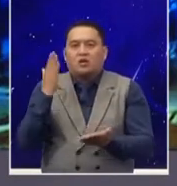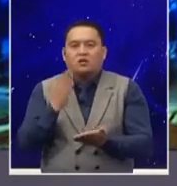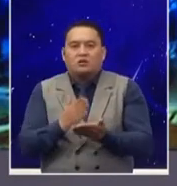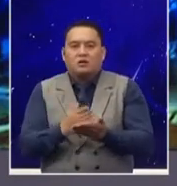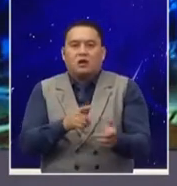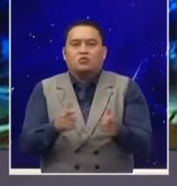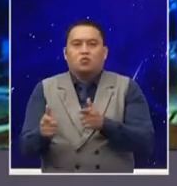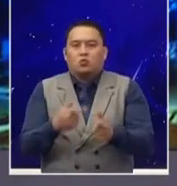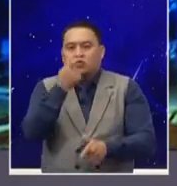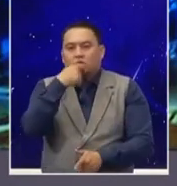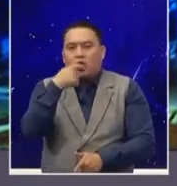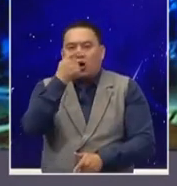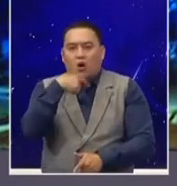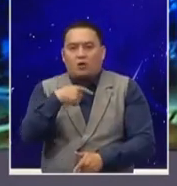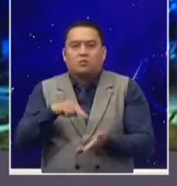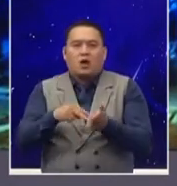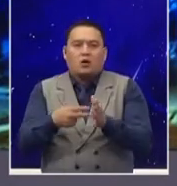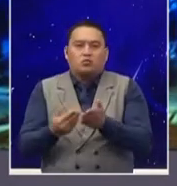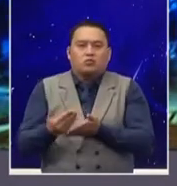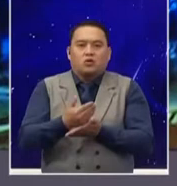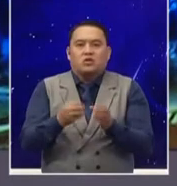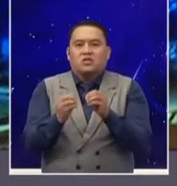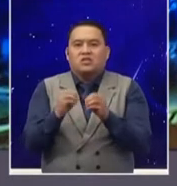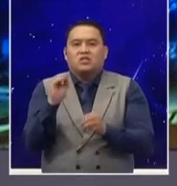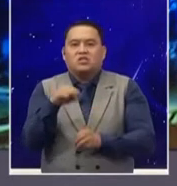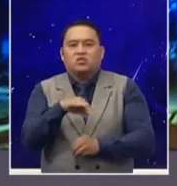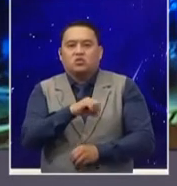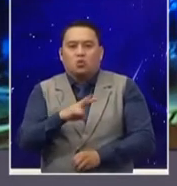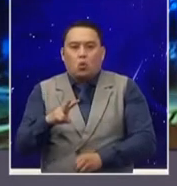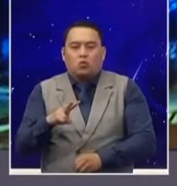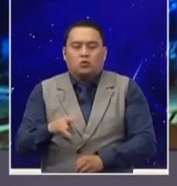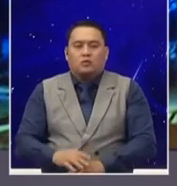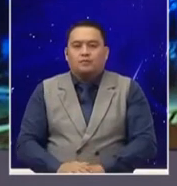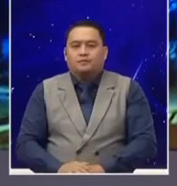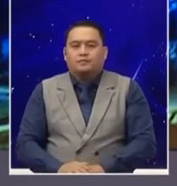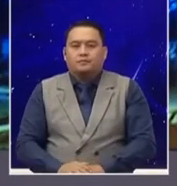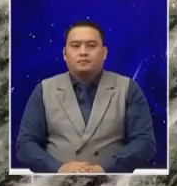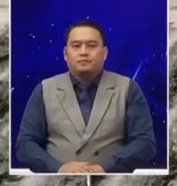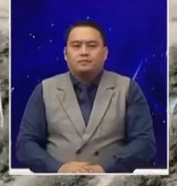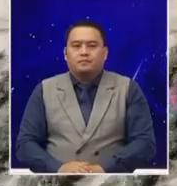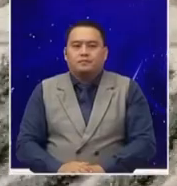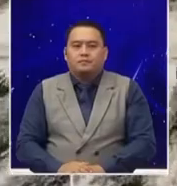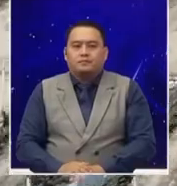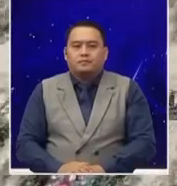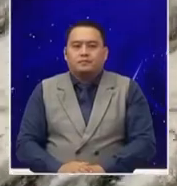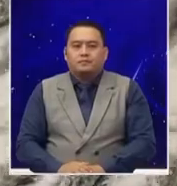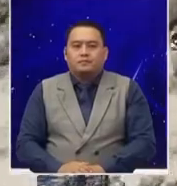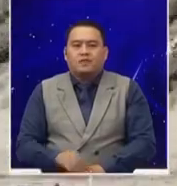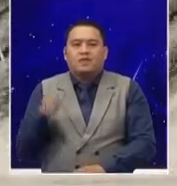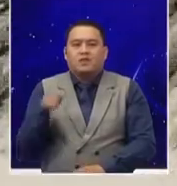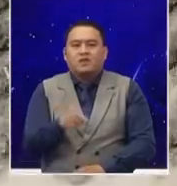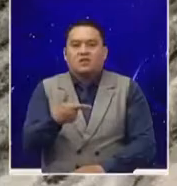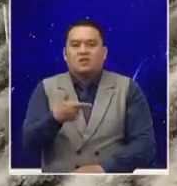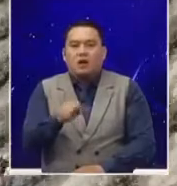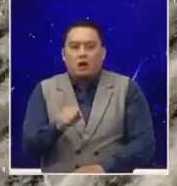одном хозяйстве Жаркент-фрукт планирует собрать около 10 тысяч тонн фруктов. Более чем на 1000 гектаров